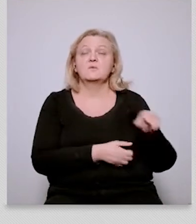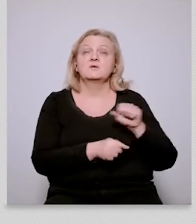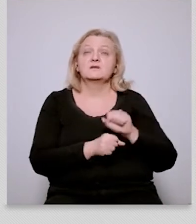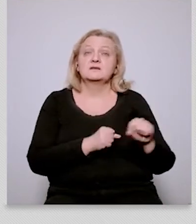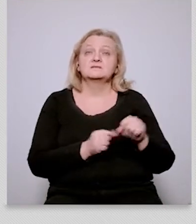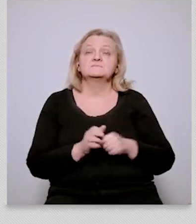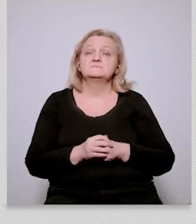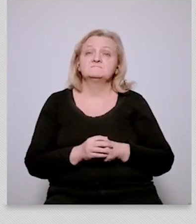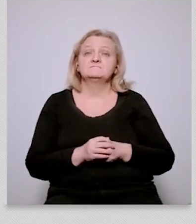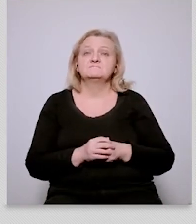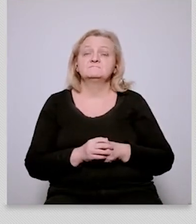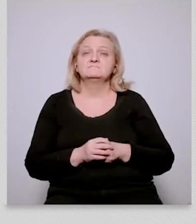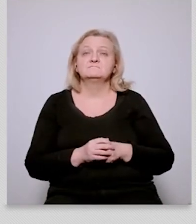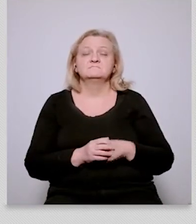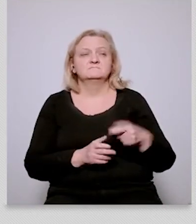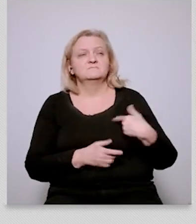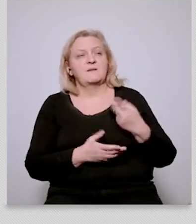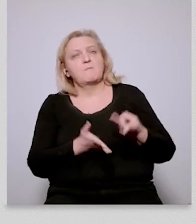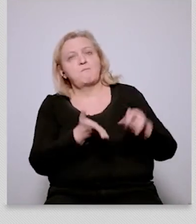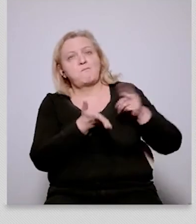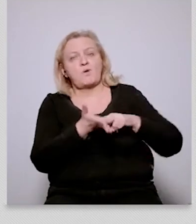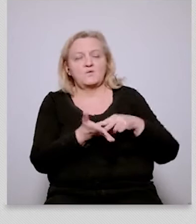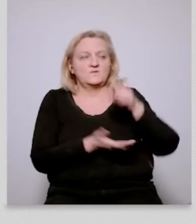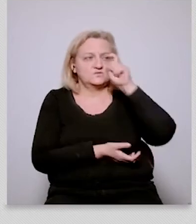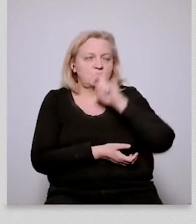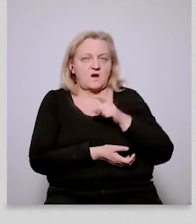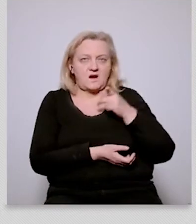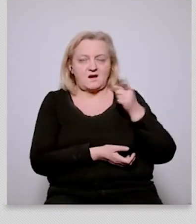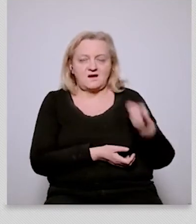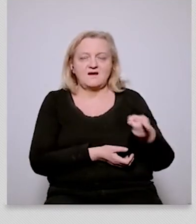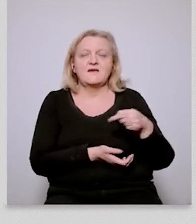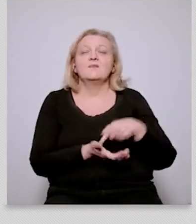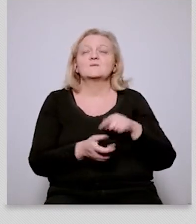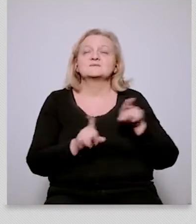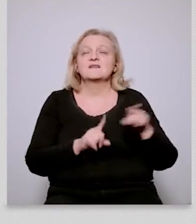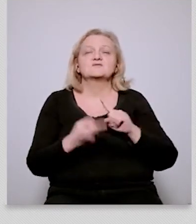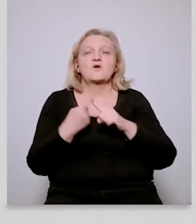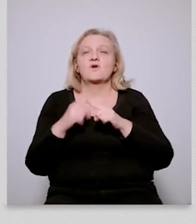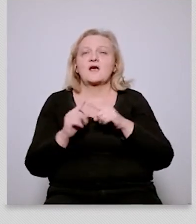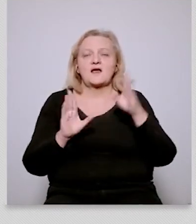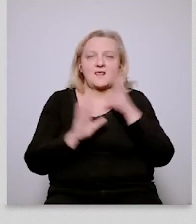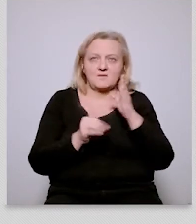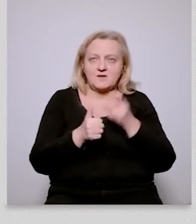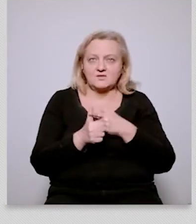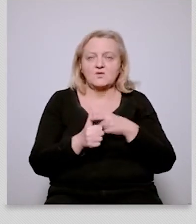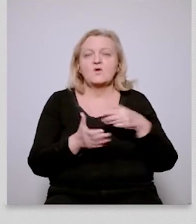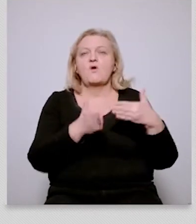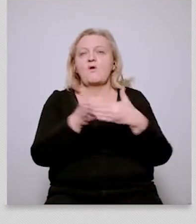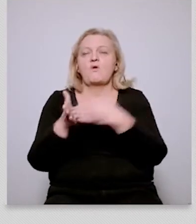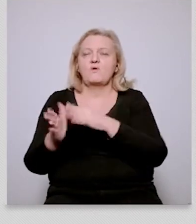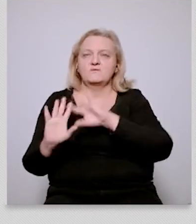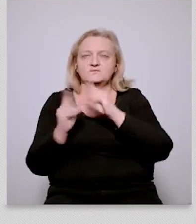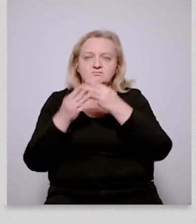podwójnym złoczyńcom to znaczy w jednym kontekście tu chodzi o klimat i te ograniczenia